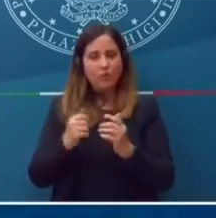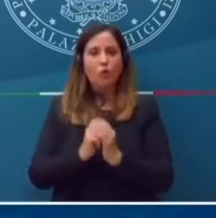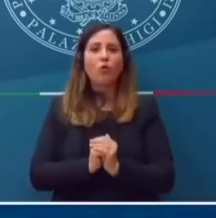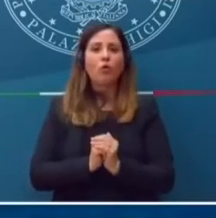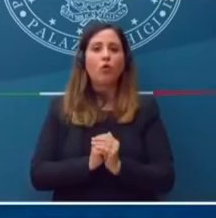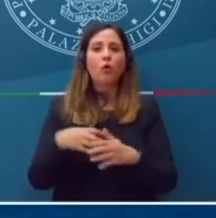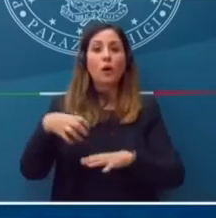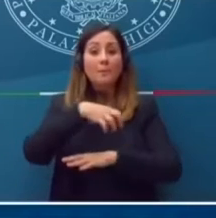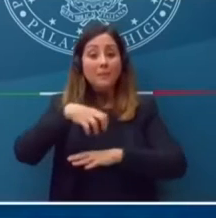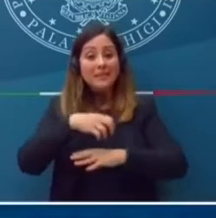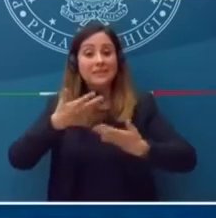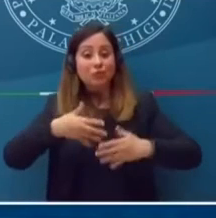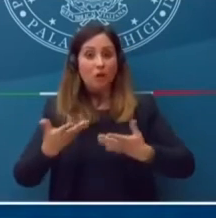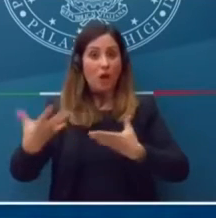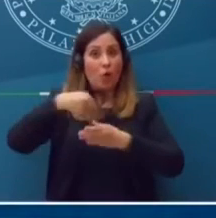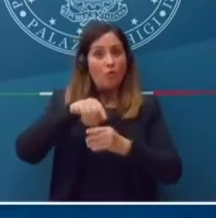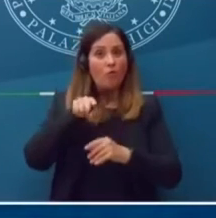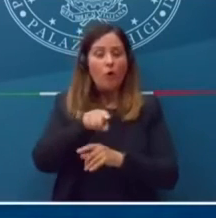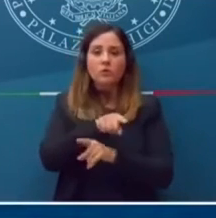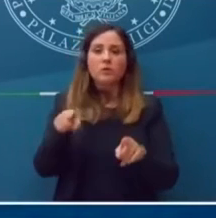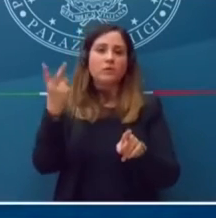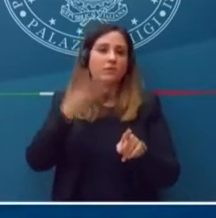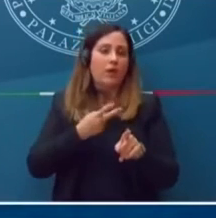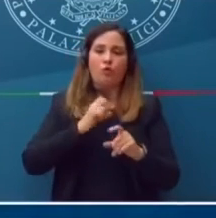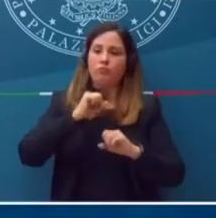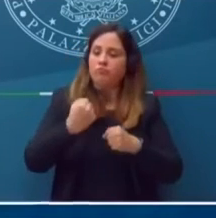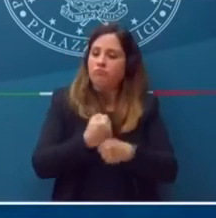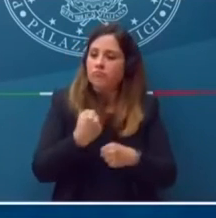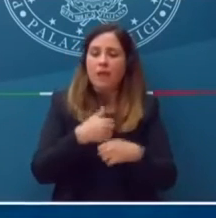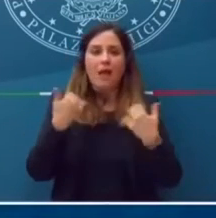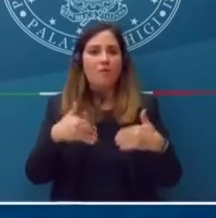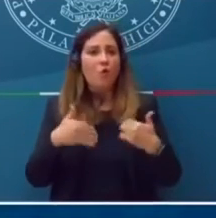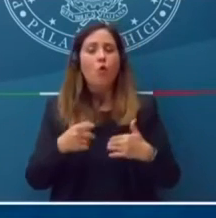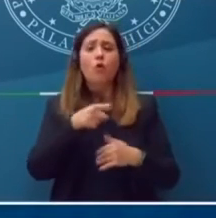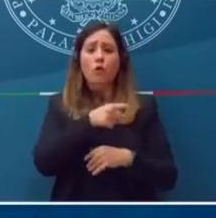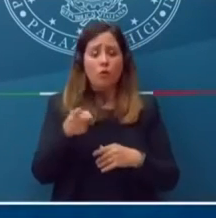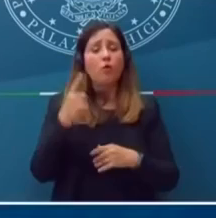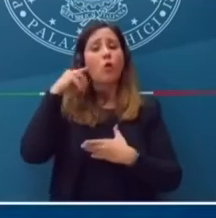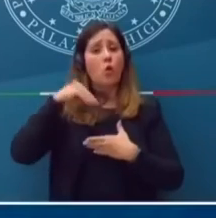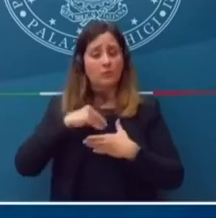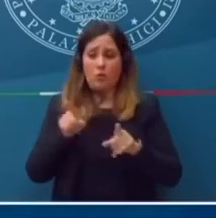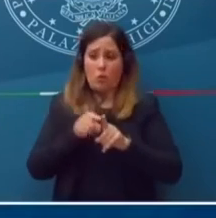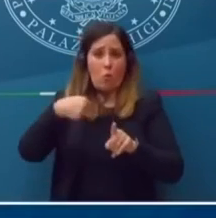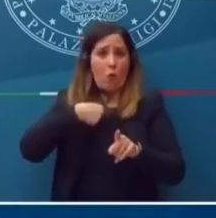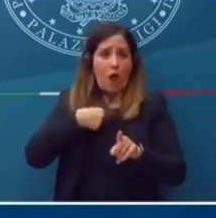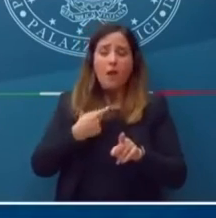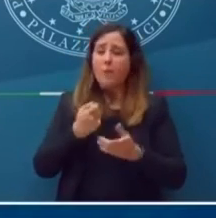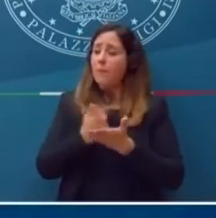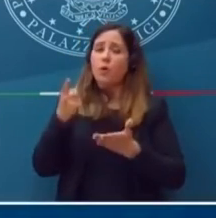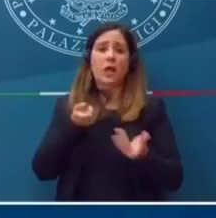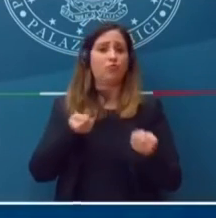coinvolti stanno facendo di tutto, quindi sono pienamente consapevoli, come lo sono io, dell'importanza della questione.